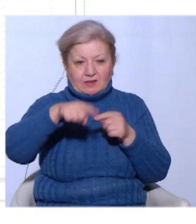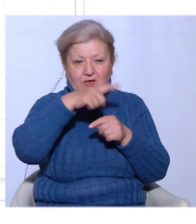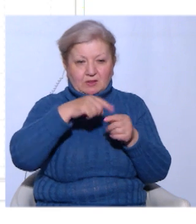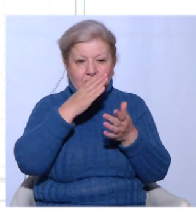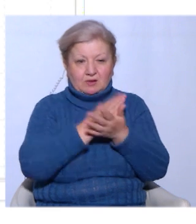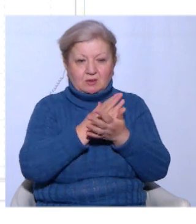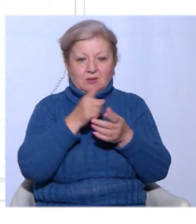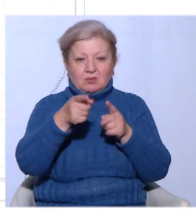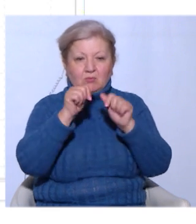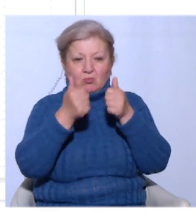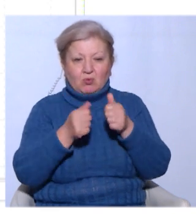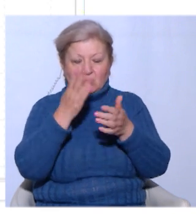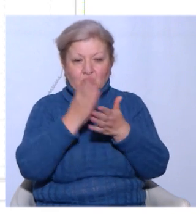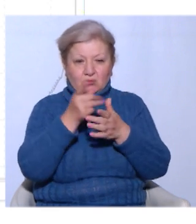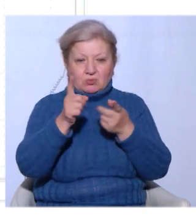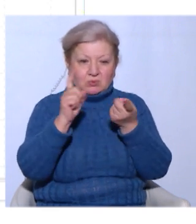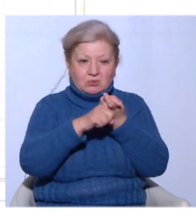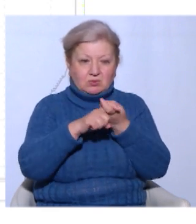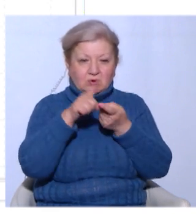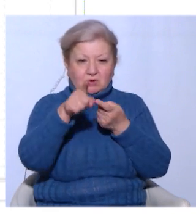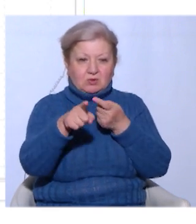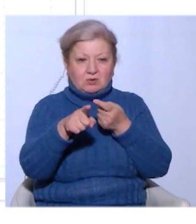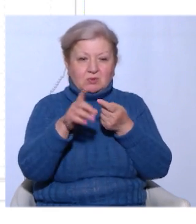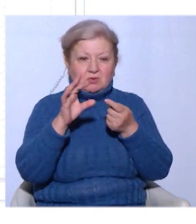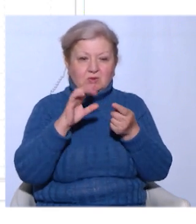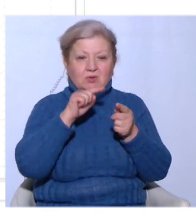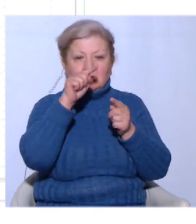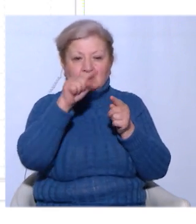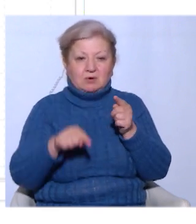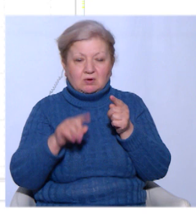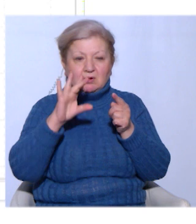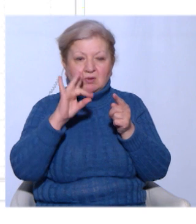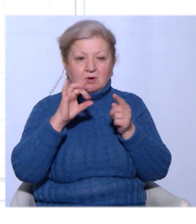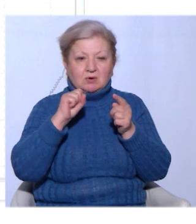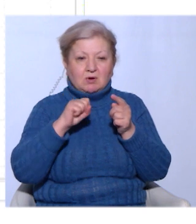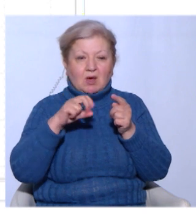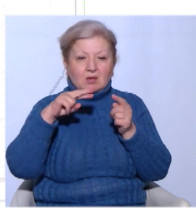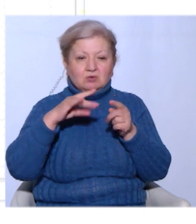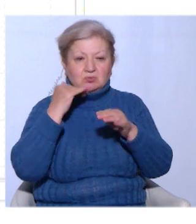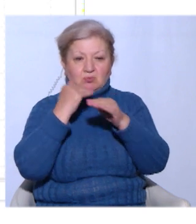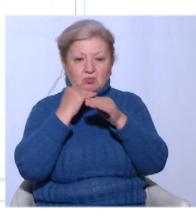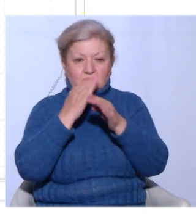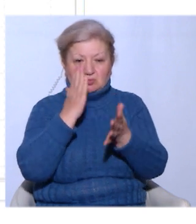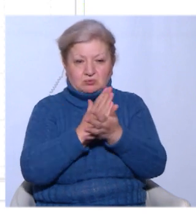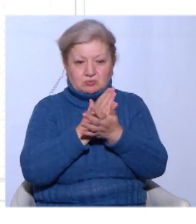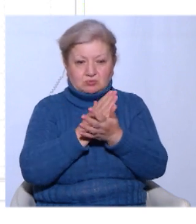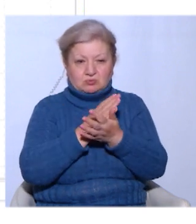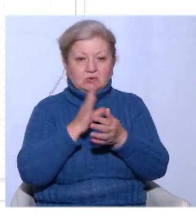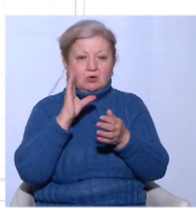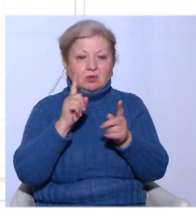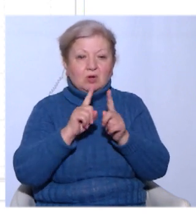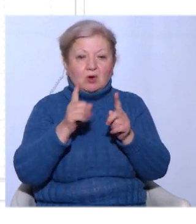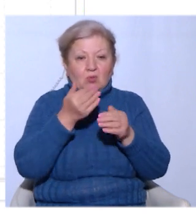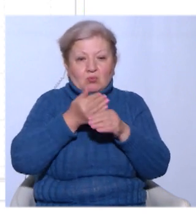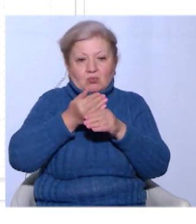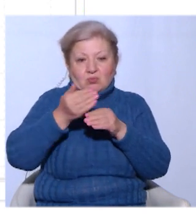ამ ფორმულით, ანუ წირითი სიჩქარე რადიუსის პროპორციული გამოდის, თუ დავაკვირდებით აქედან. რაც უფრო ცილდებით